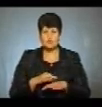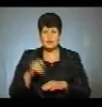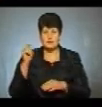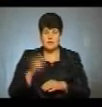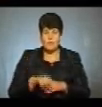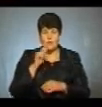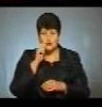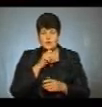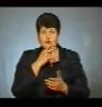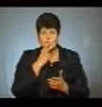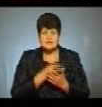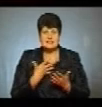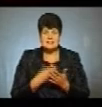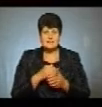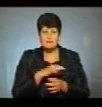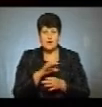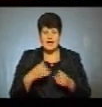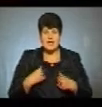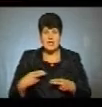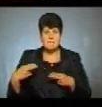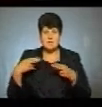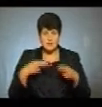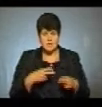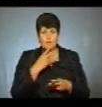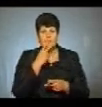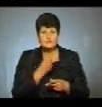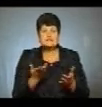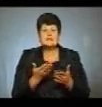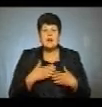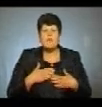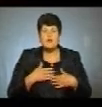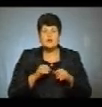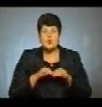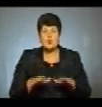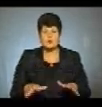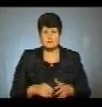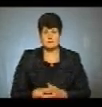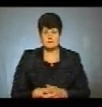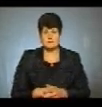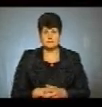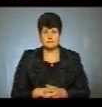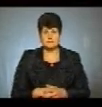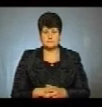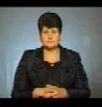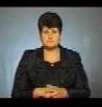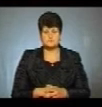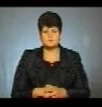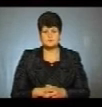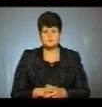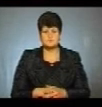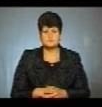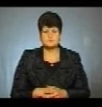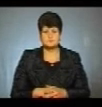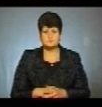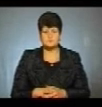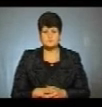в Україну, щоб показати свій проект. А я приїхала подивитися, де мої корені. Посмотрить, де мої корені. Соломія Струс, Андрій